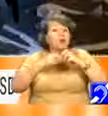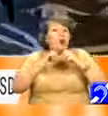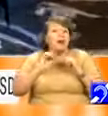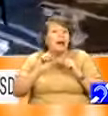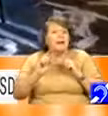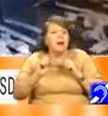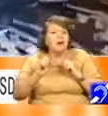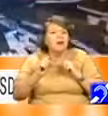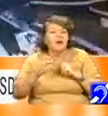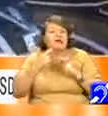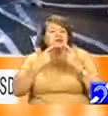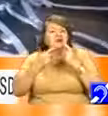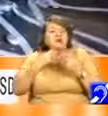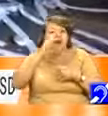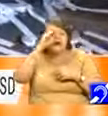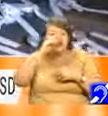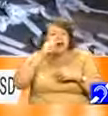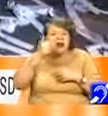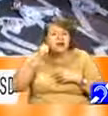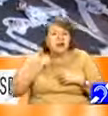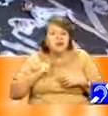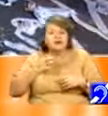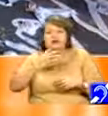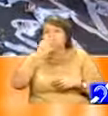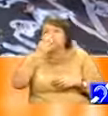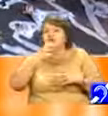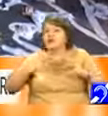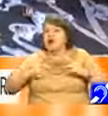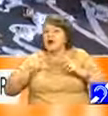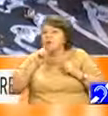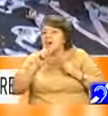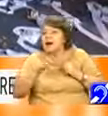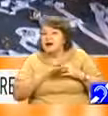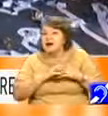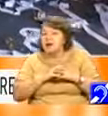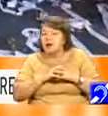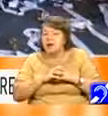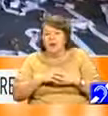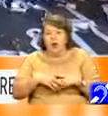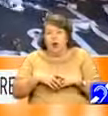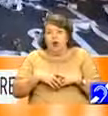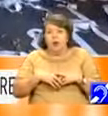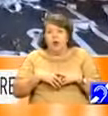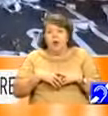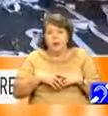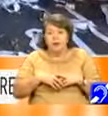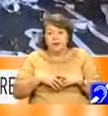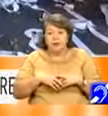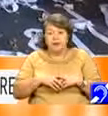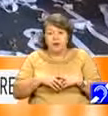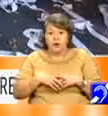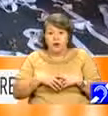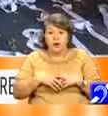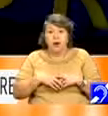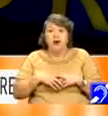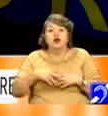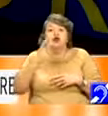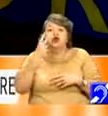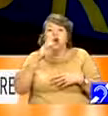de aseară la ședința Biroului Politic Național de la Vila Lac. Au fost 22